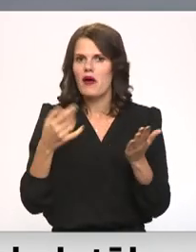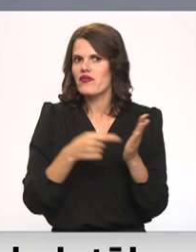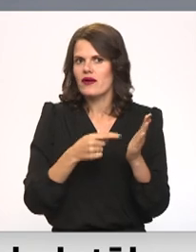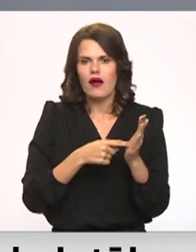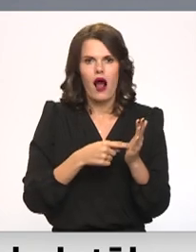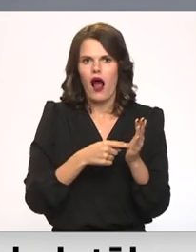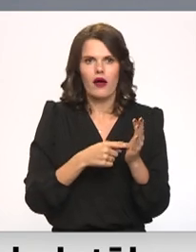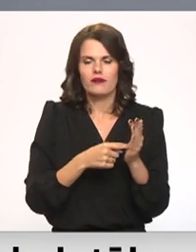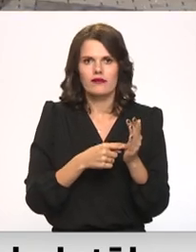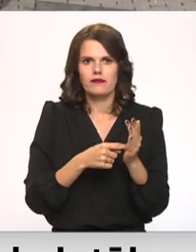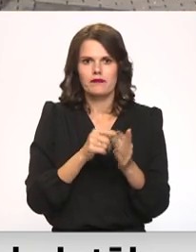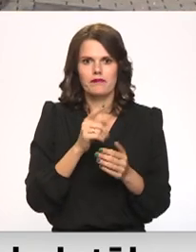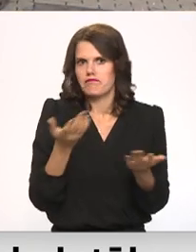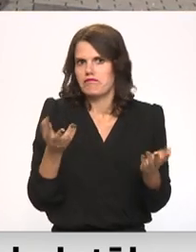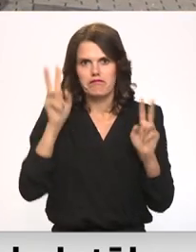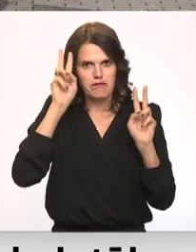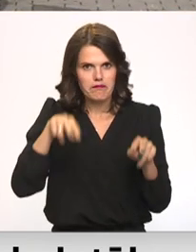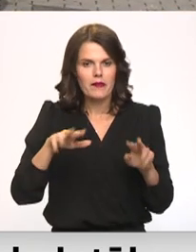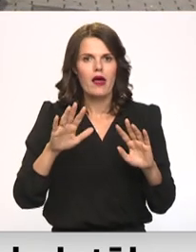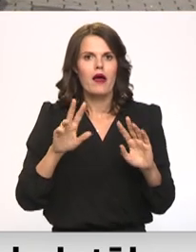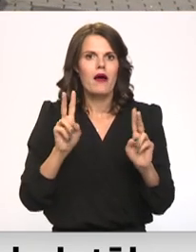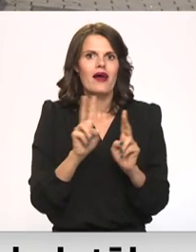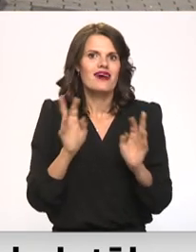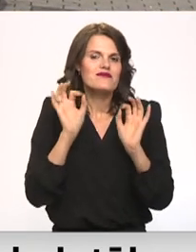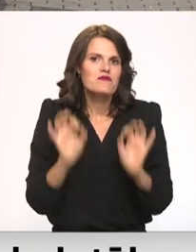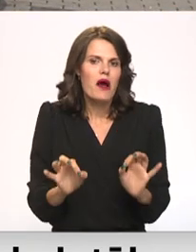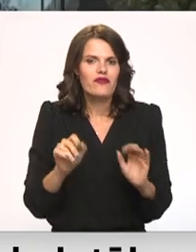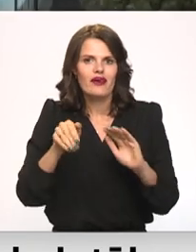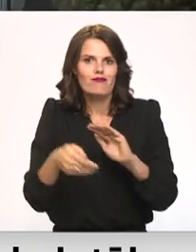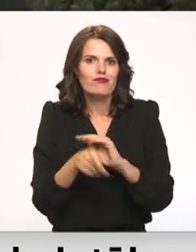nevaram nosacināt. Kas patiesībā ir, ja to